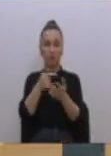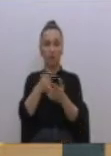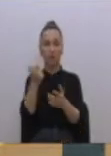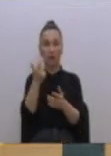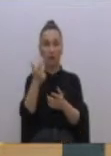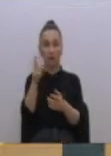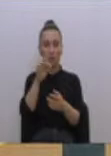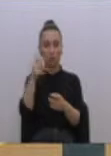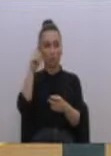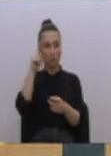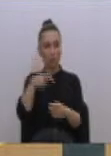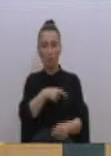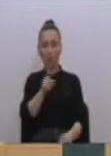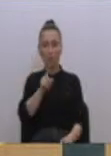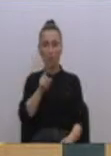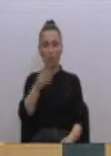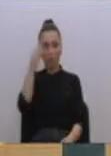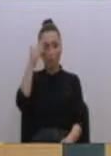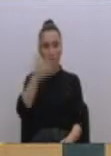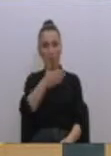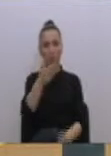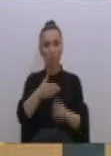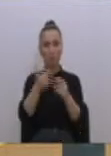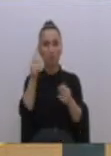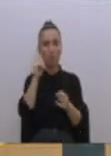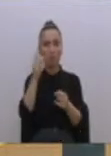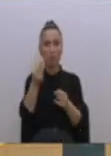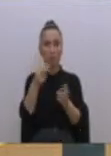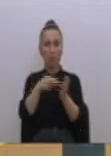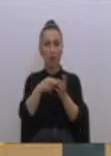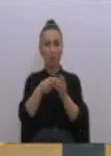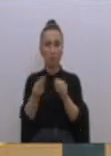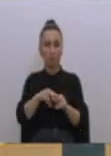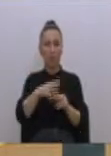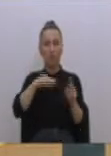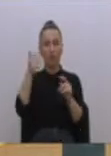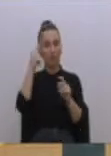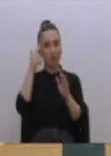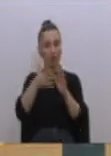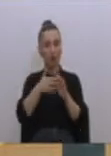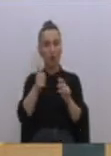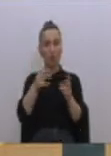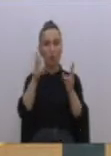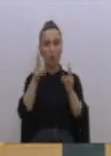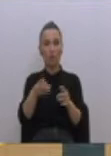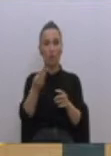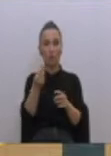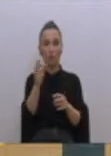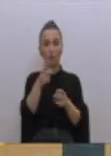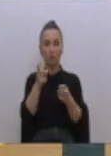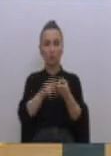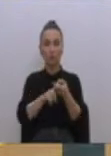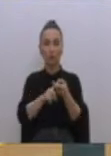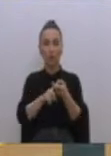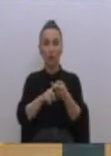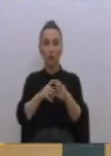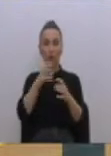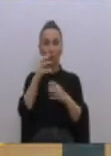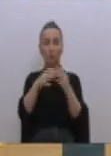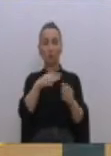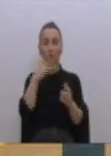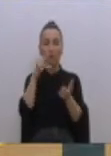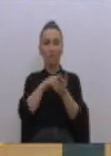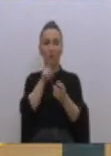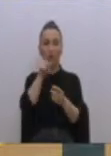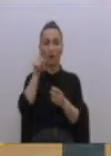da ara romel me compania sa aramed mosahle obas imisa tu sunt tarife bi argazdiliko alba tu muhta tarife bizdam soplios Umam rog pe